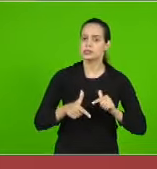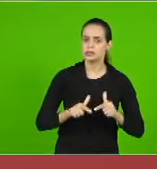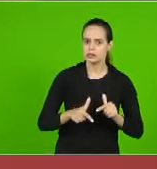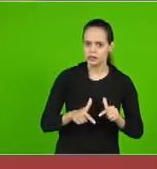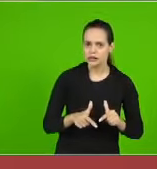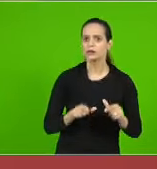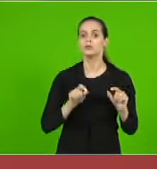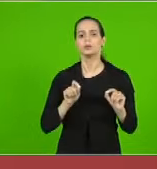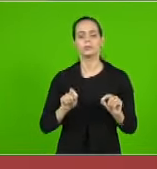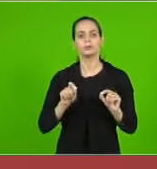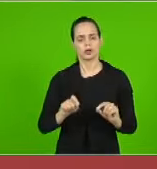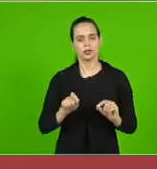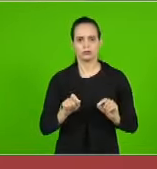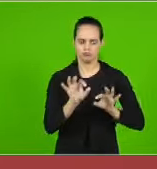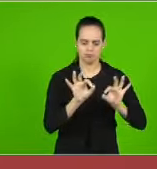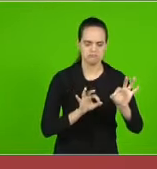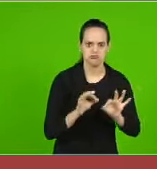Израиль